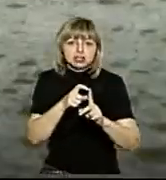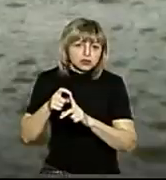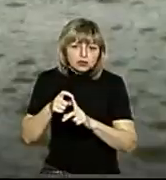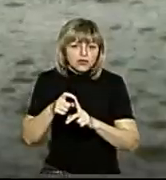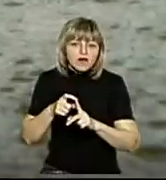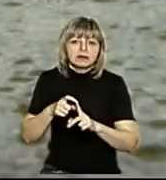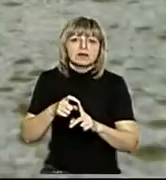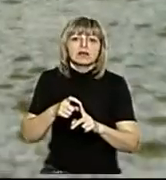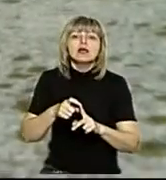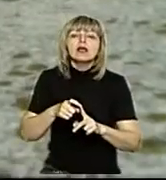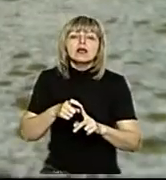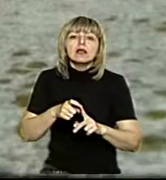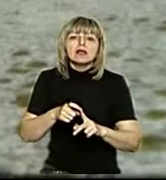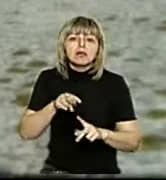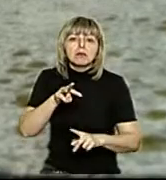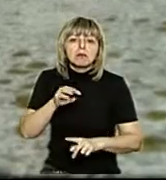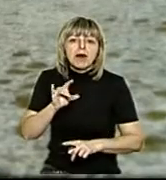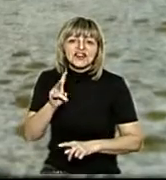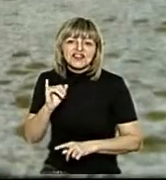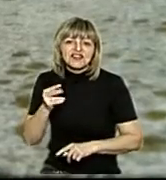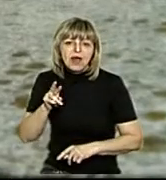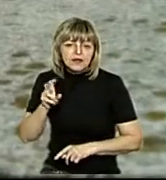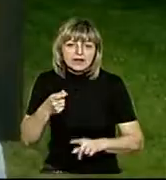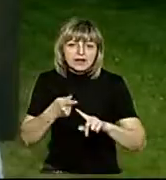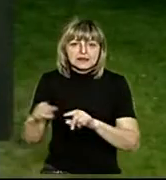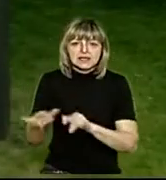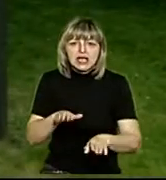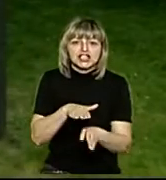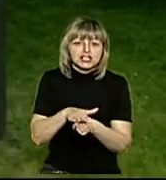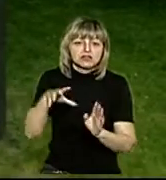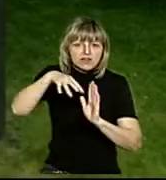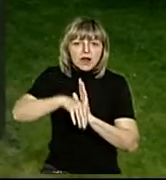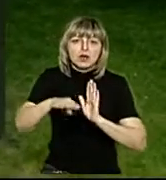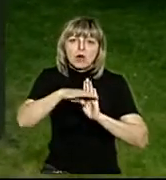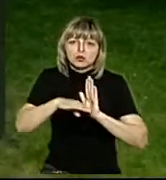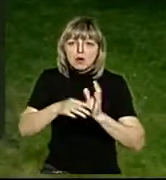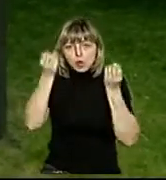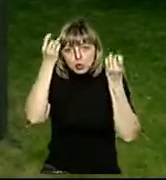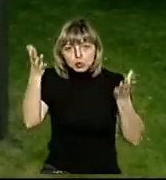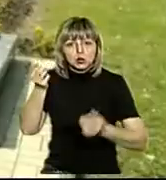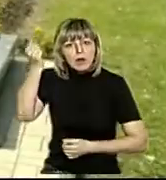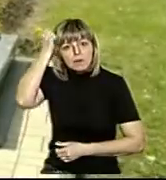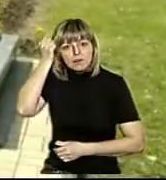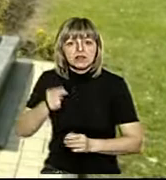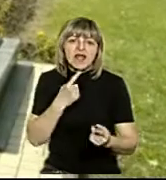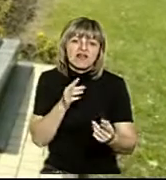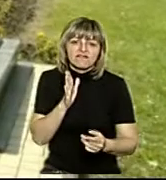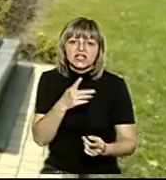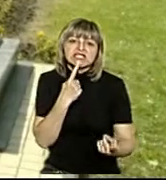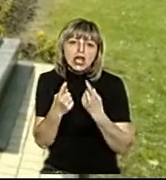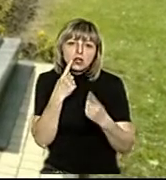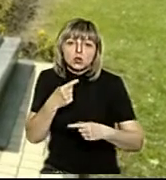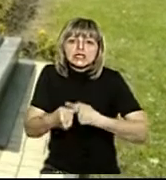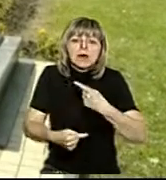спілки в'язнів жертв нацизму Маркіяна Демидова, цей захід реалізується в рамках програми «Культура пам'яті в діалозі поколінь». Для